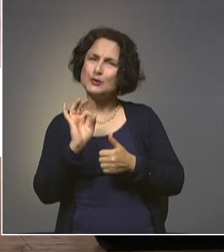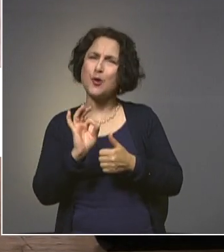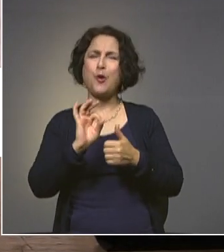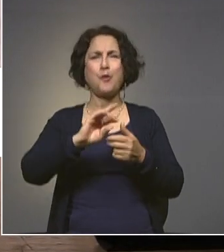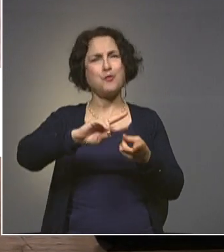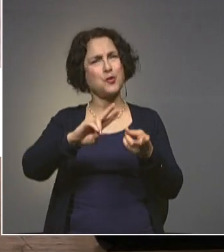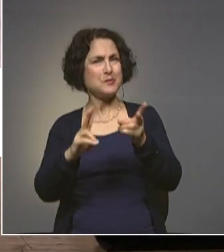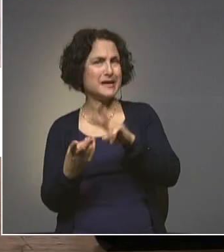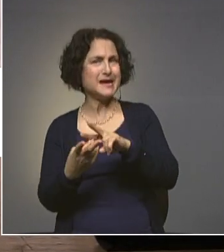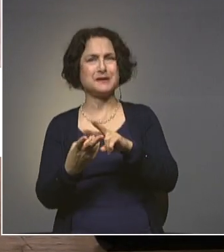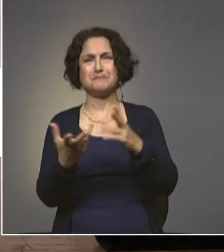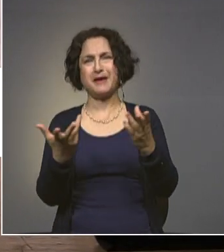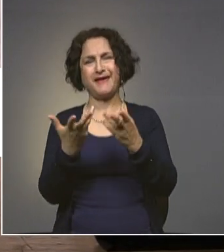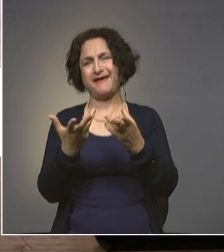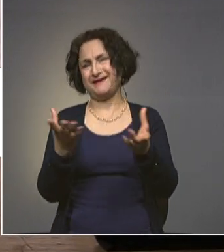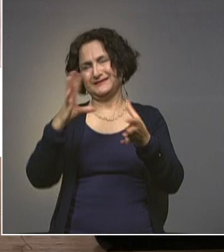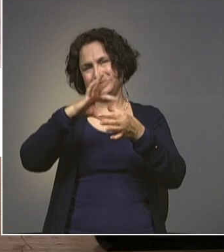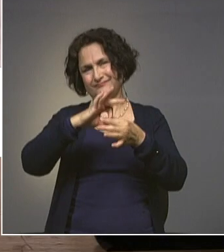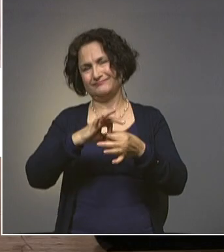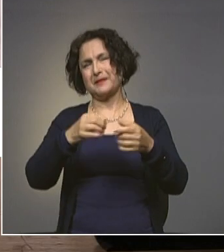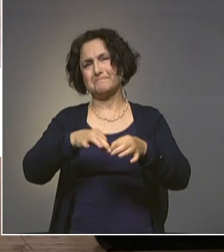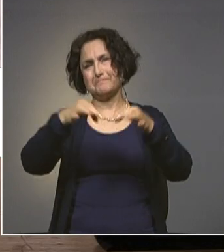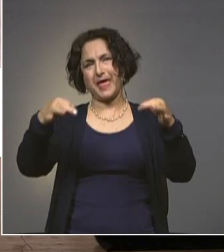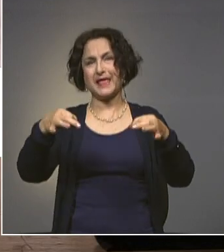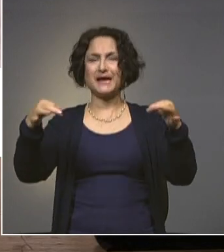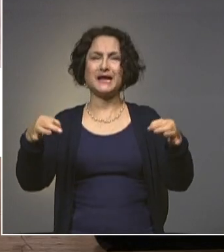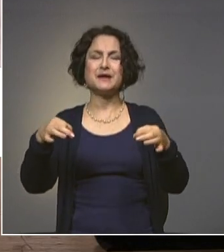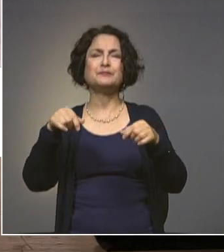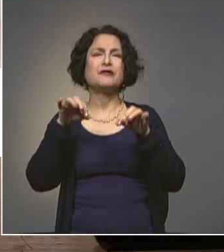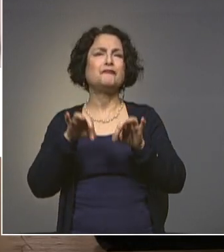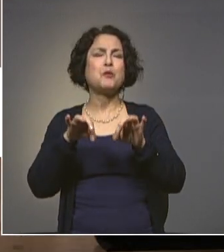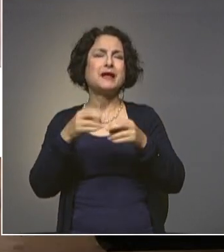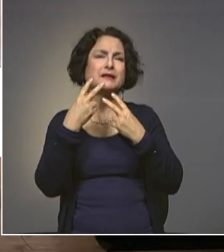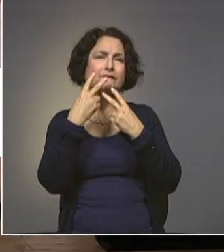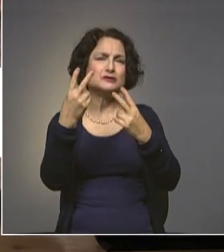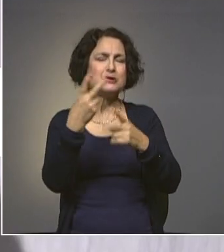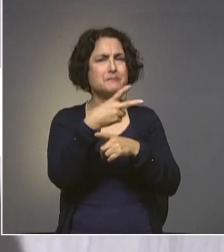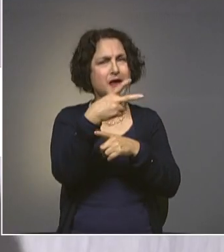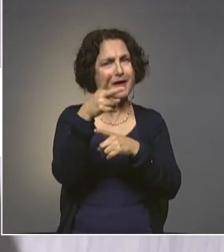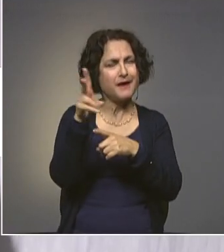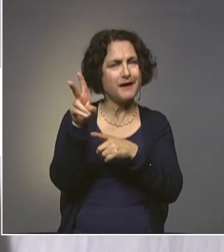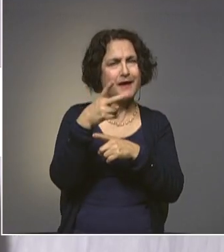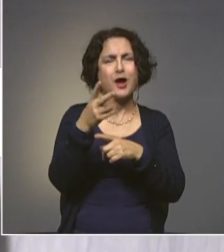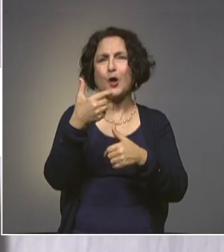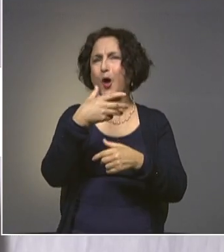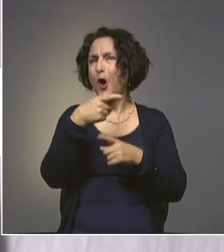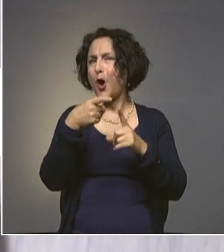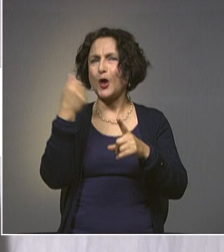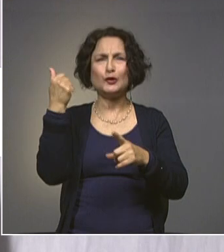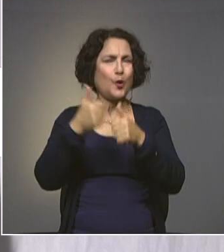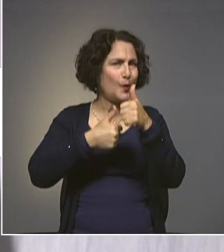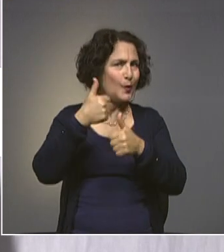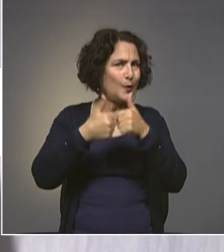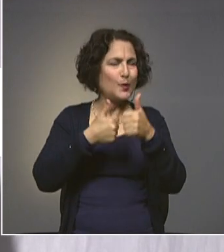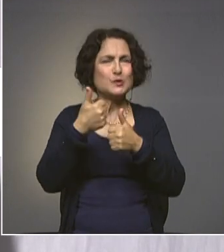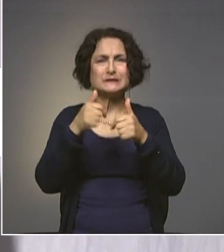съответствие с мерките, които бяха наложени. Зрителите виждат в момента кадри, които вие ни предоставихте от конкурса тази година.